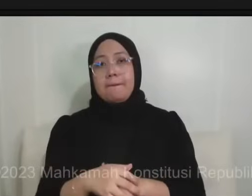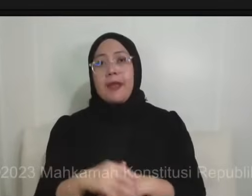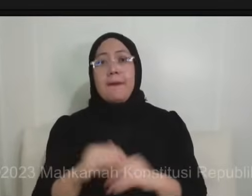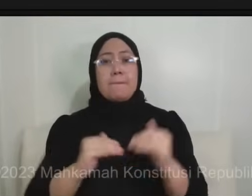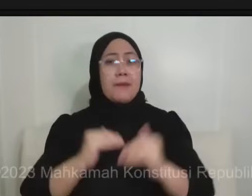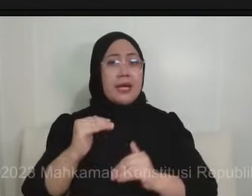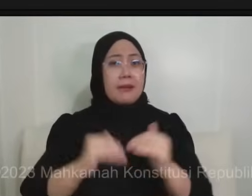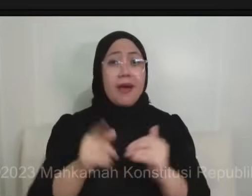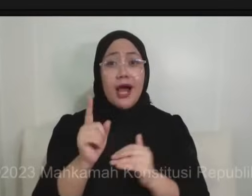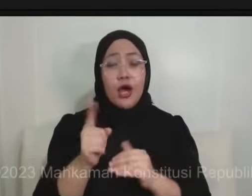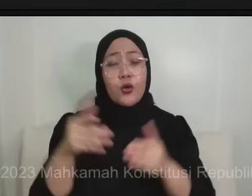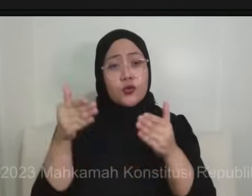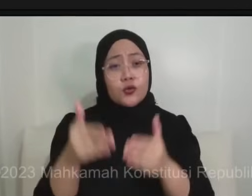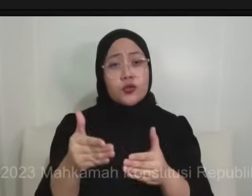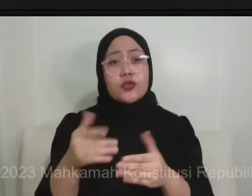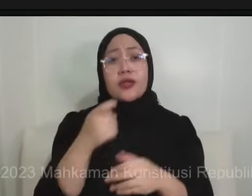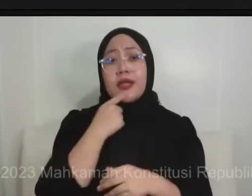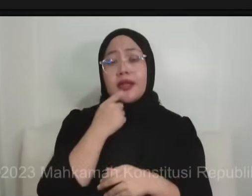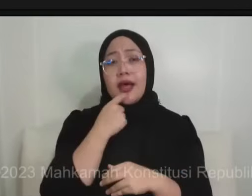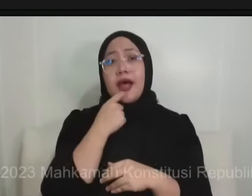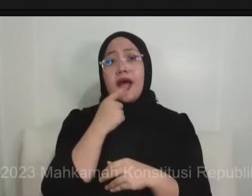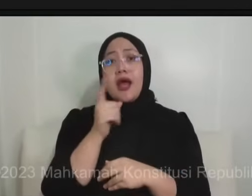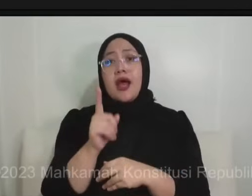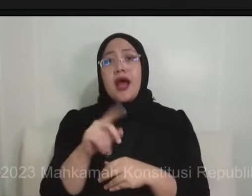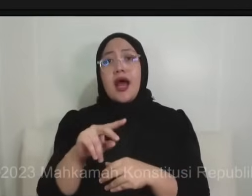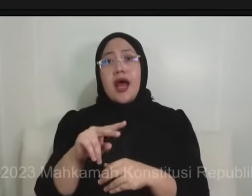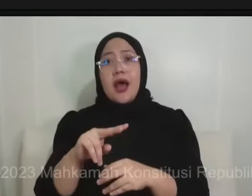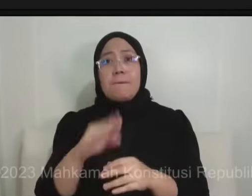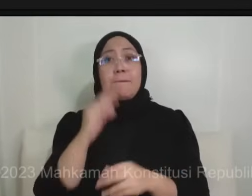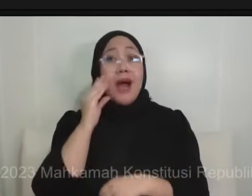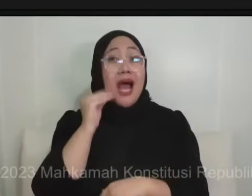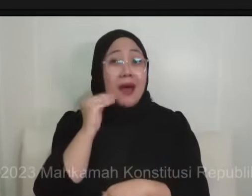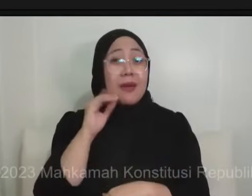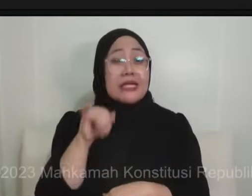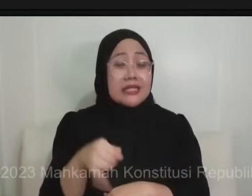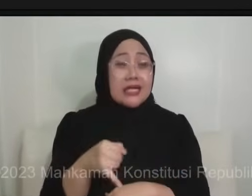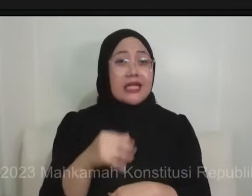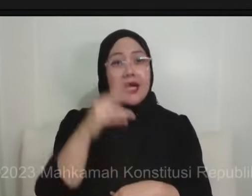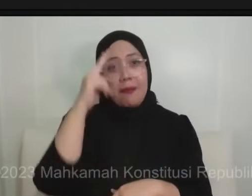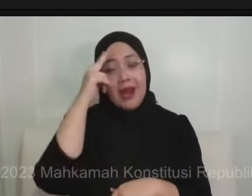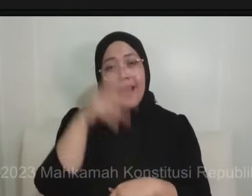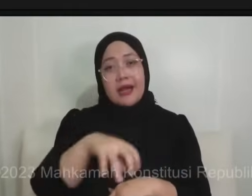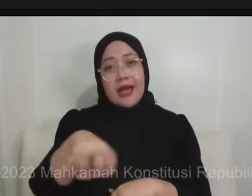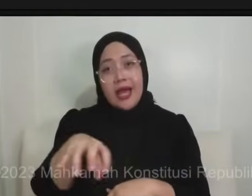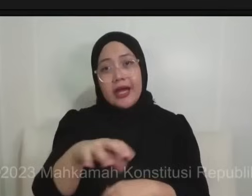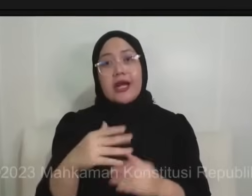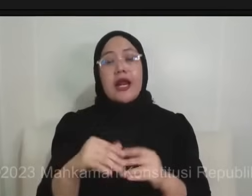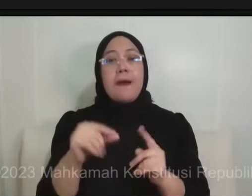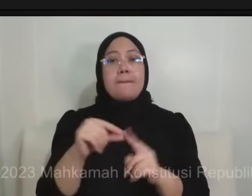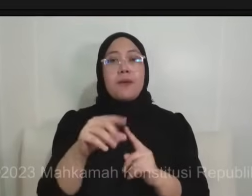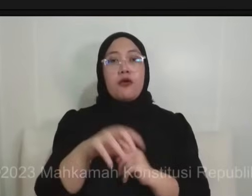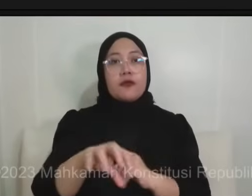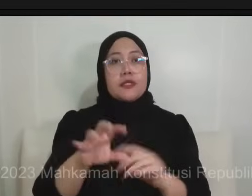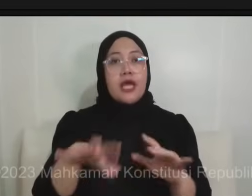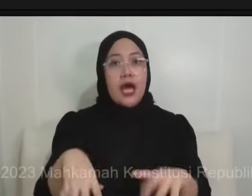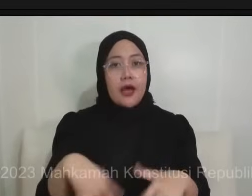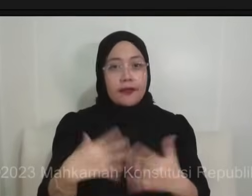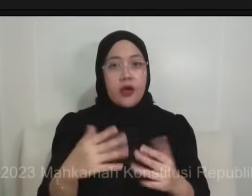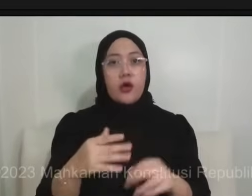khusus pemanaan berupa atau berpengalaman sebagai kepala daerah baik di tingkat provinsi maupun